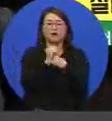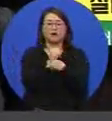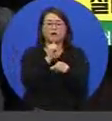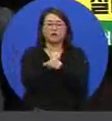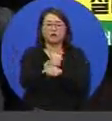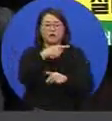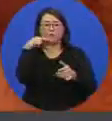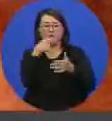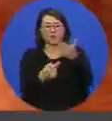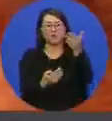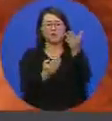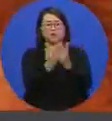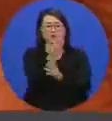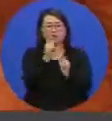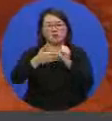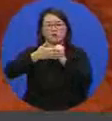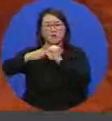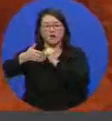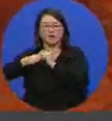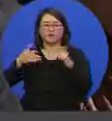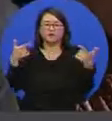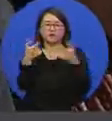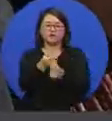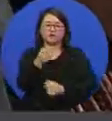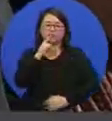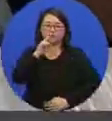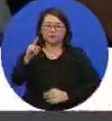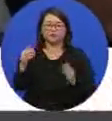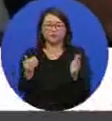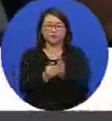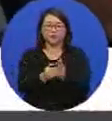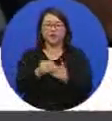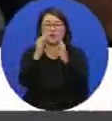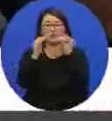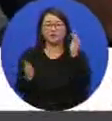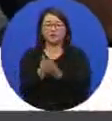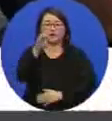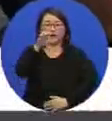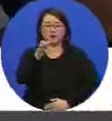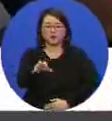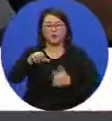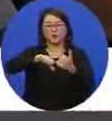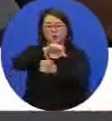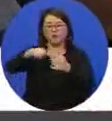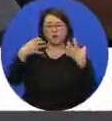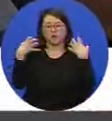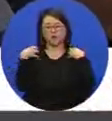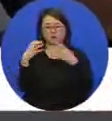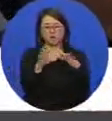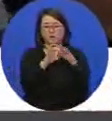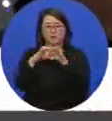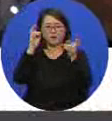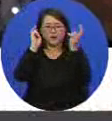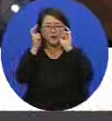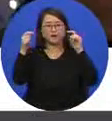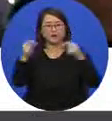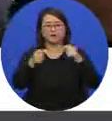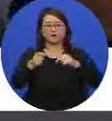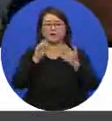크게 줄이라는 주문도 이어졌습니다. 전주시는 환경청 등 관계기관과 협의해서